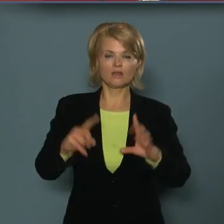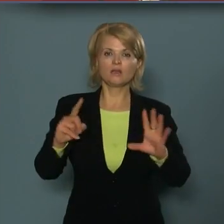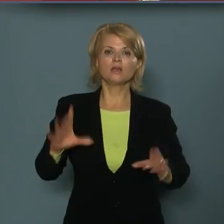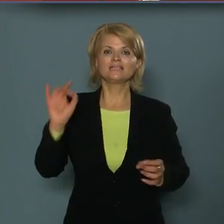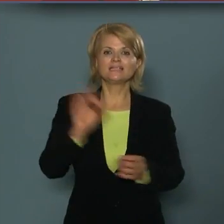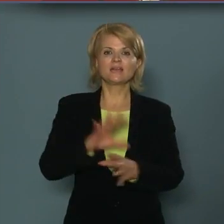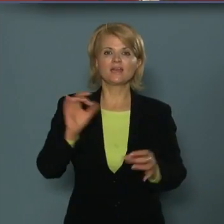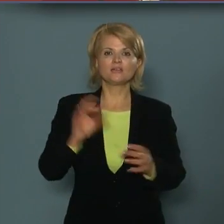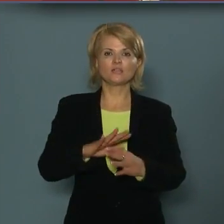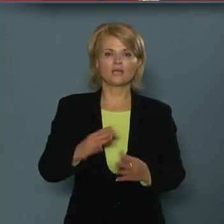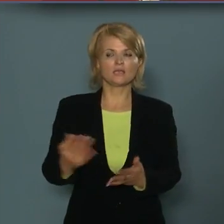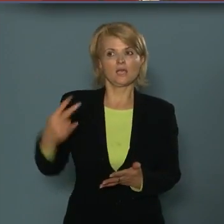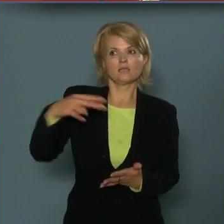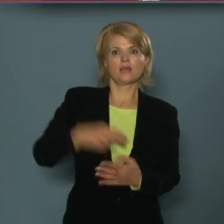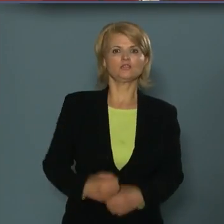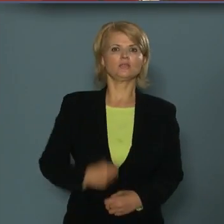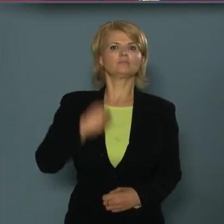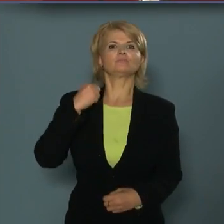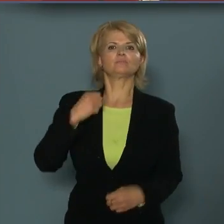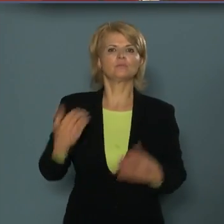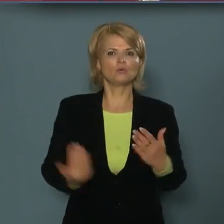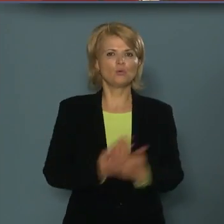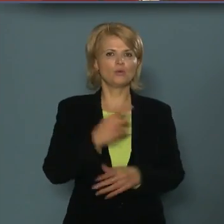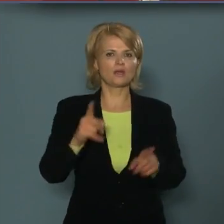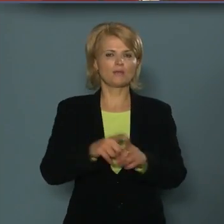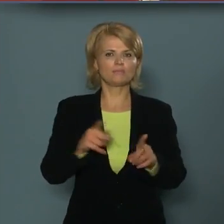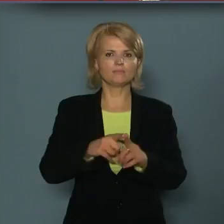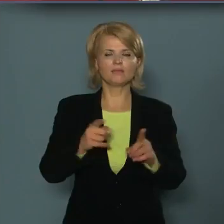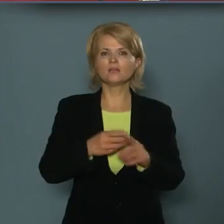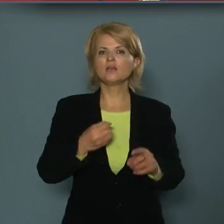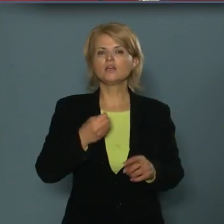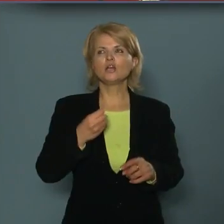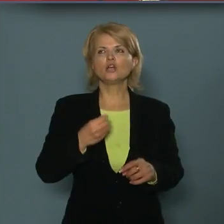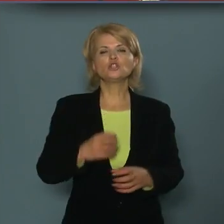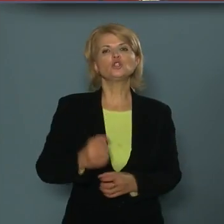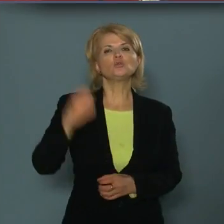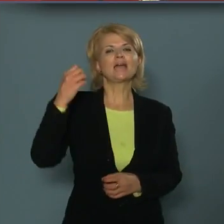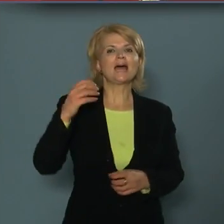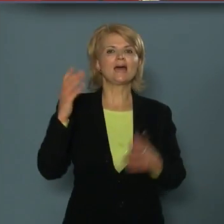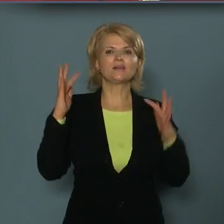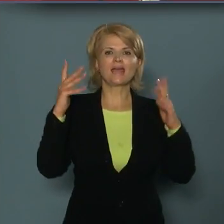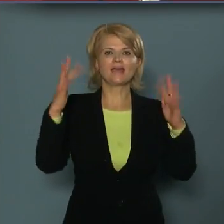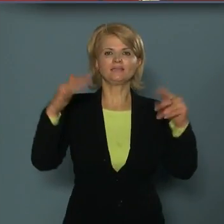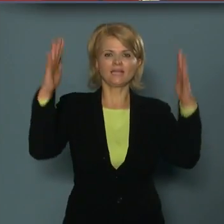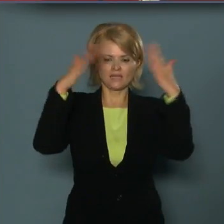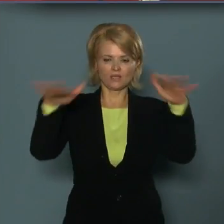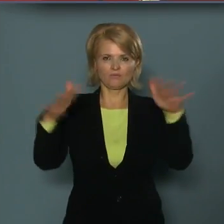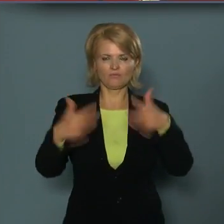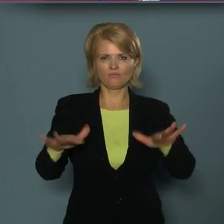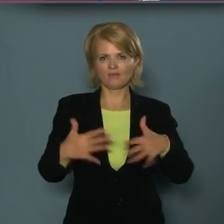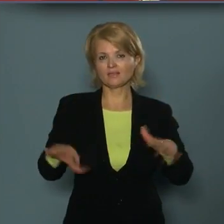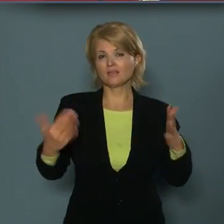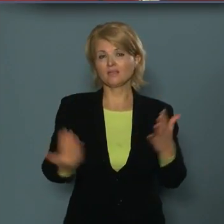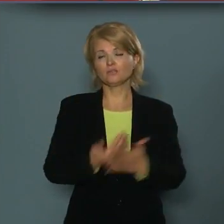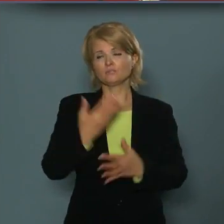szerencse. Kiegyenesedsz újra, mint csodár erdei fenyő. Ismét